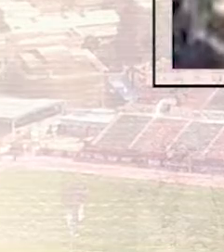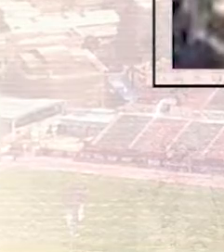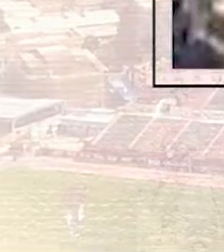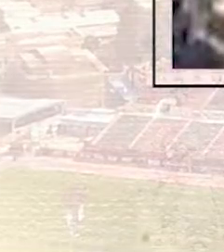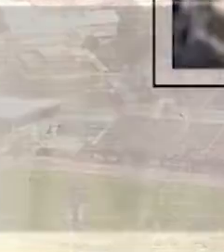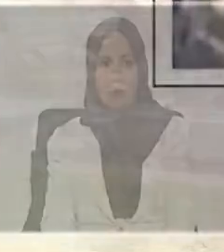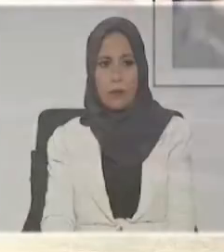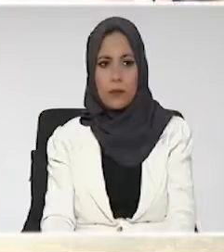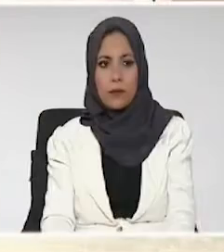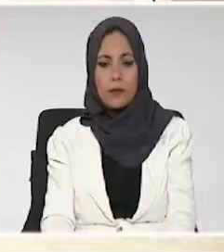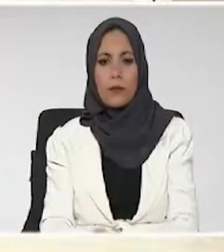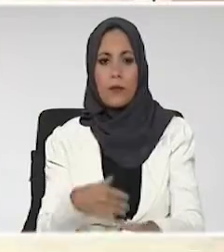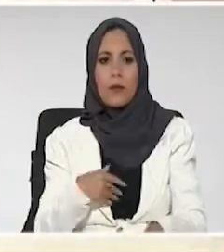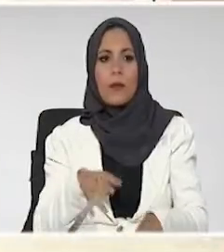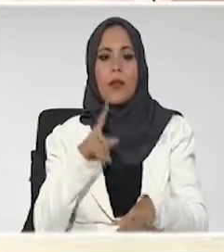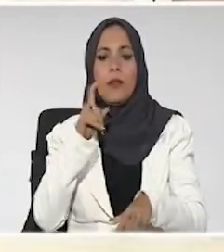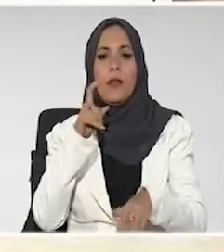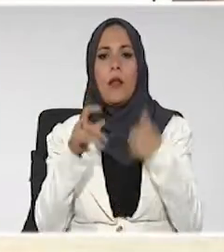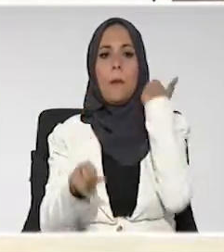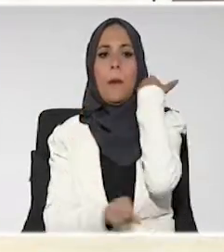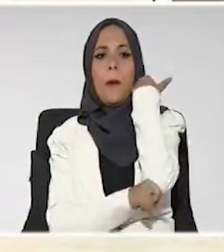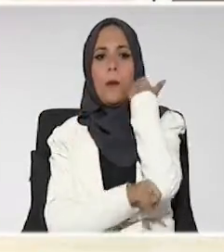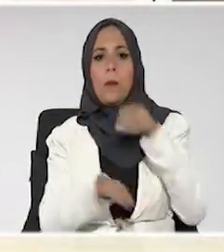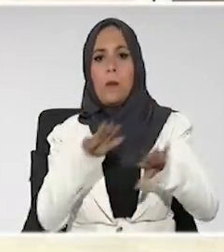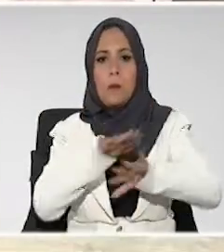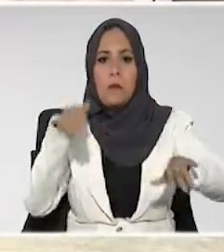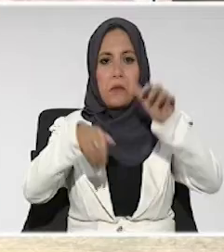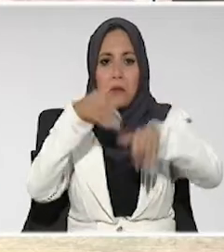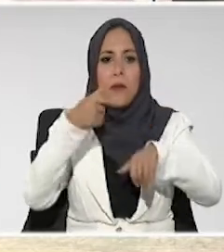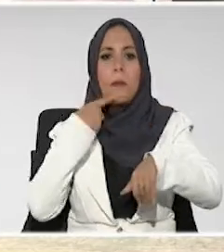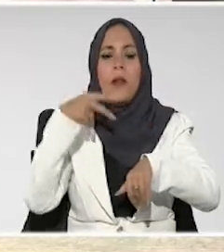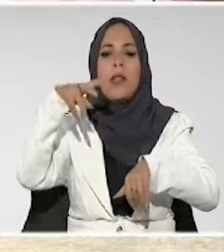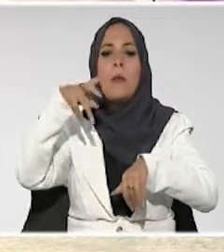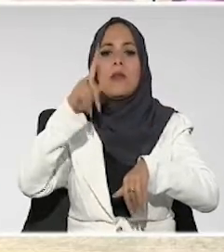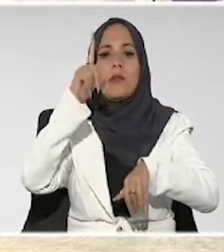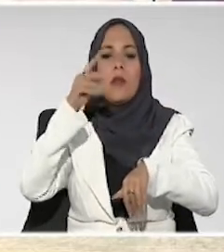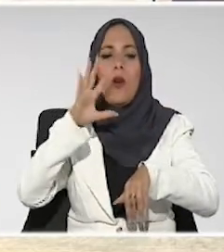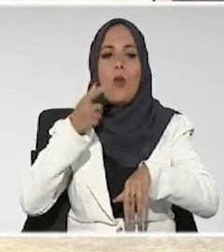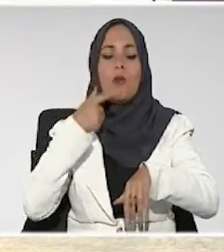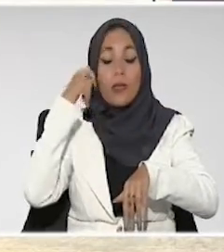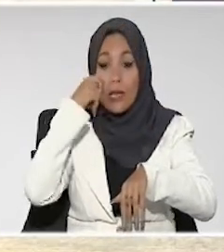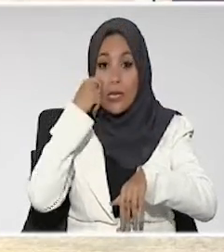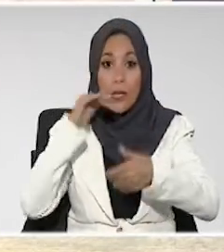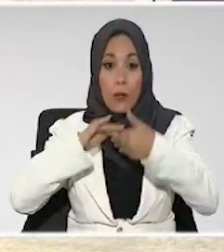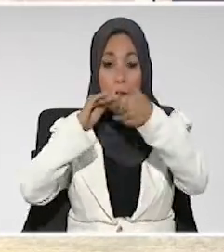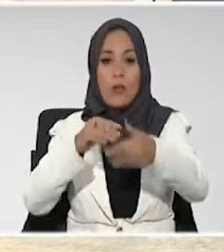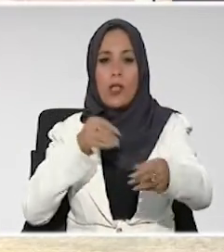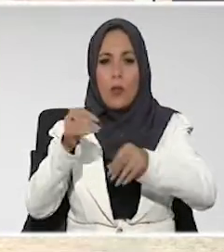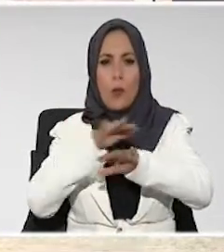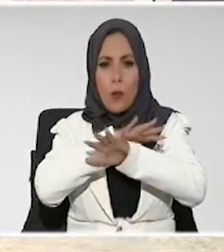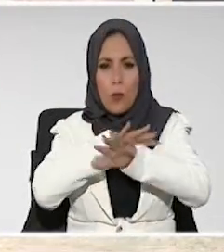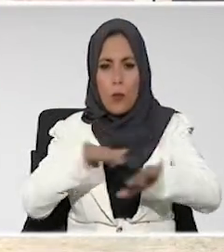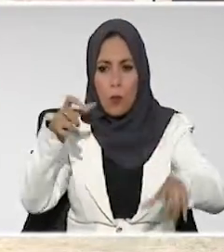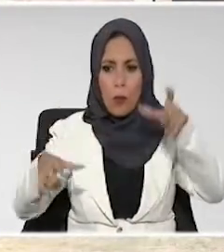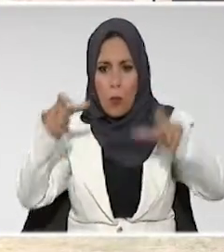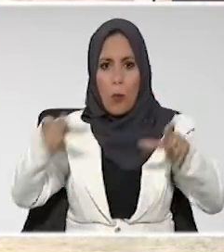عندنا مجاري بقى أكتر من 8 سنين أو 7 سنين مفقودة ومش راضيين يوصلوا لغايه دلوقتي. المحطه واخدين